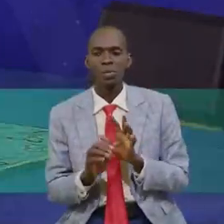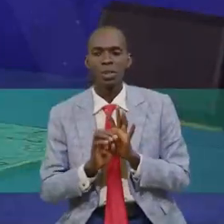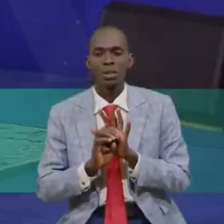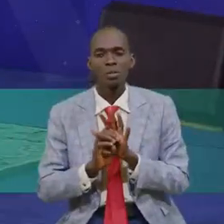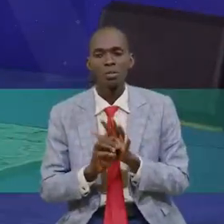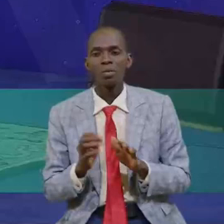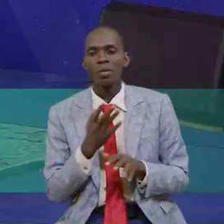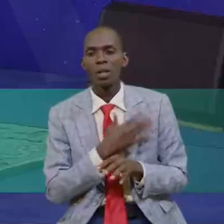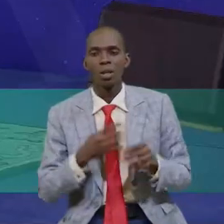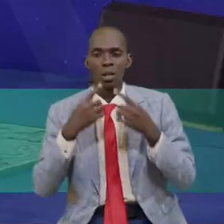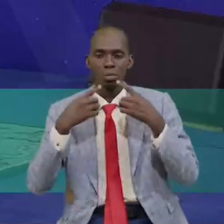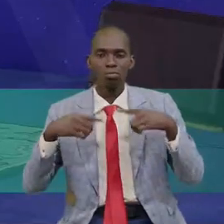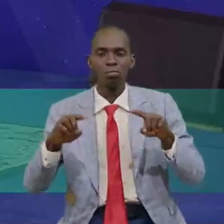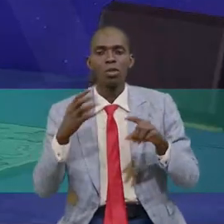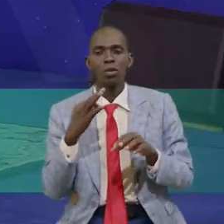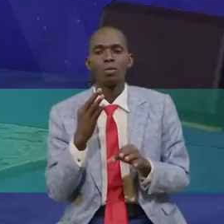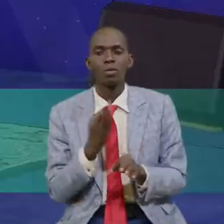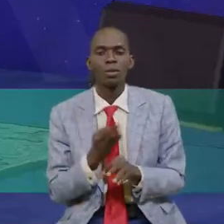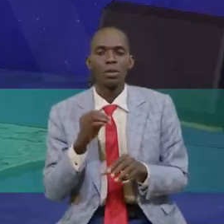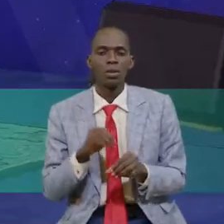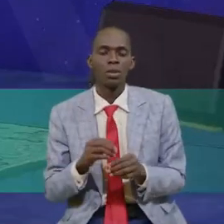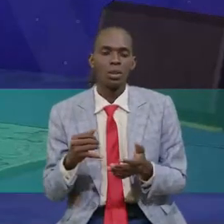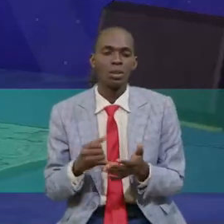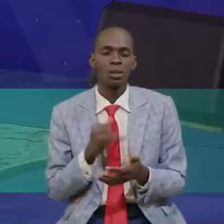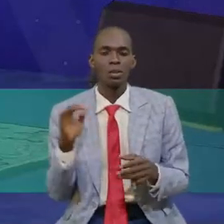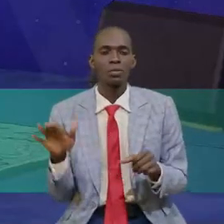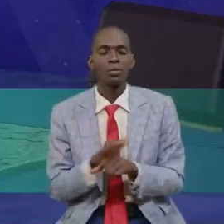la foi dans sa plénitude.